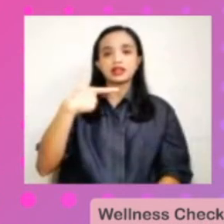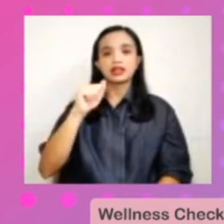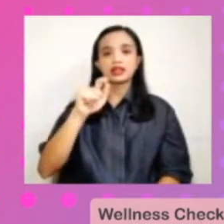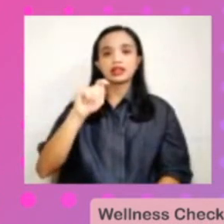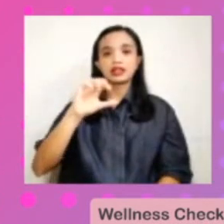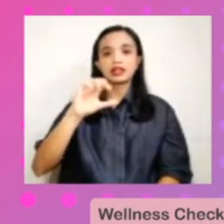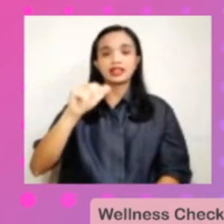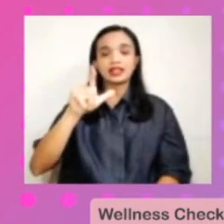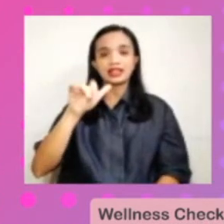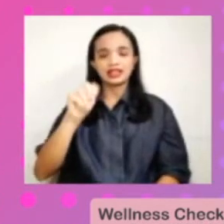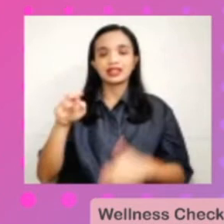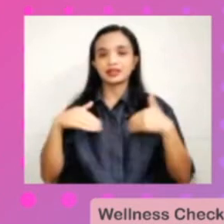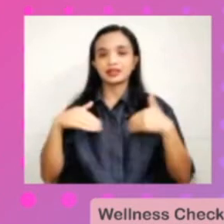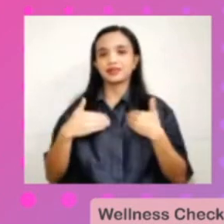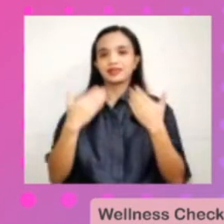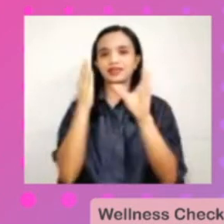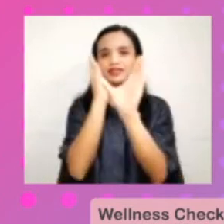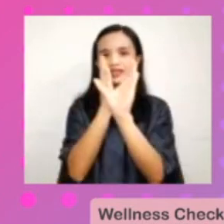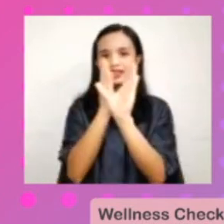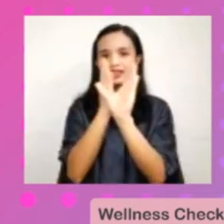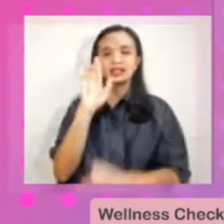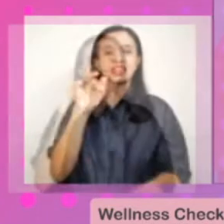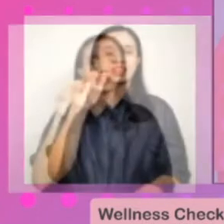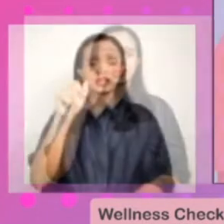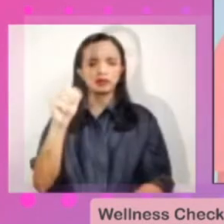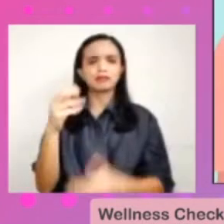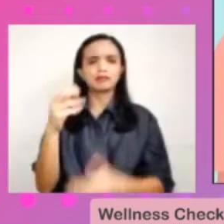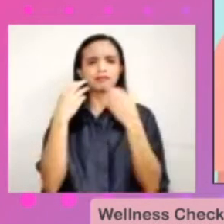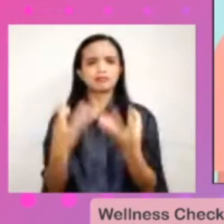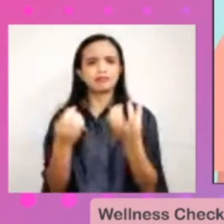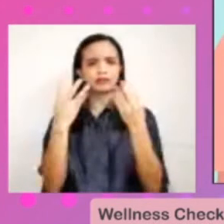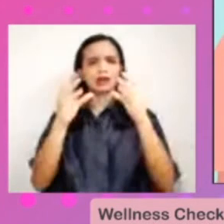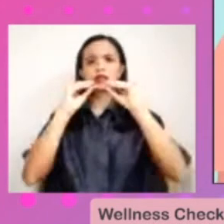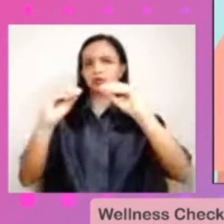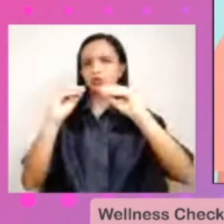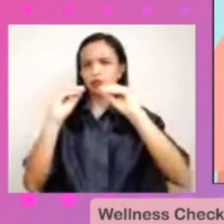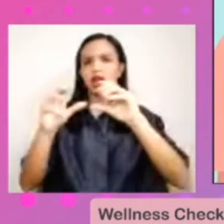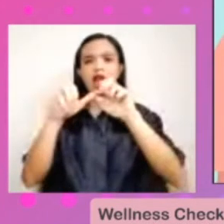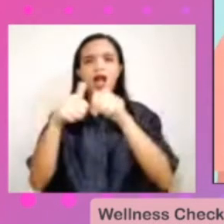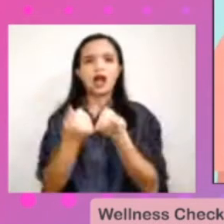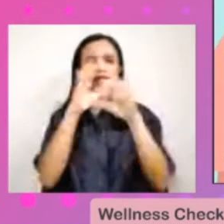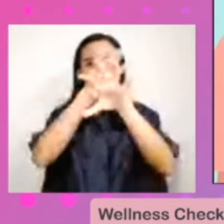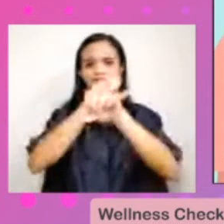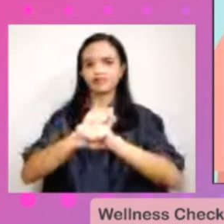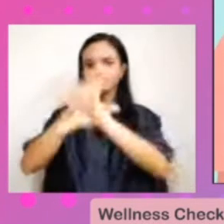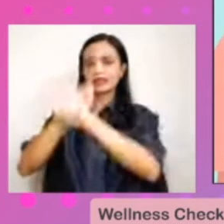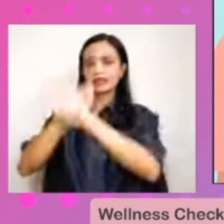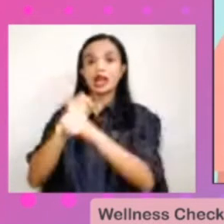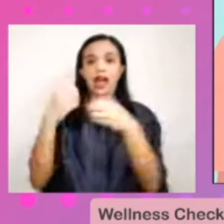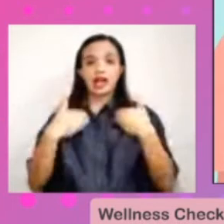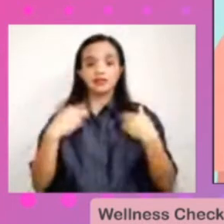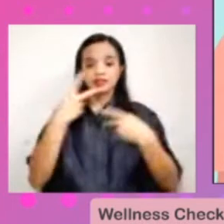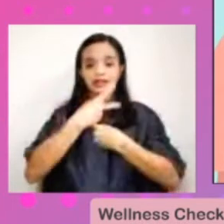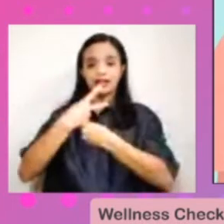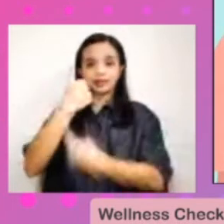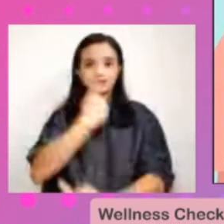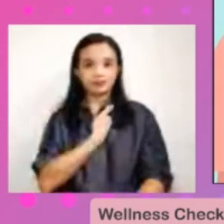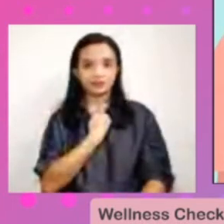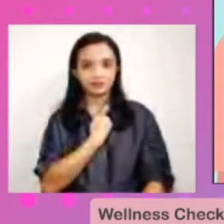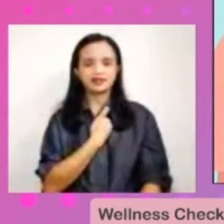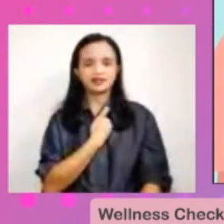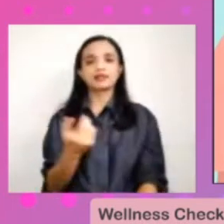ganda po nung discussion natin last week, no, with our friend psychologist, Professor Yan